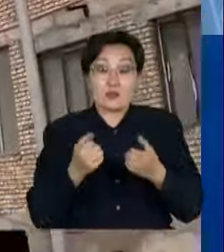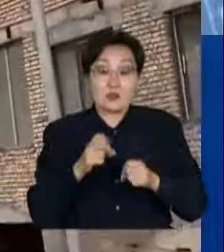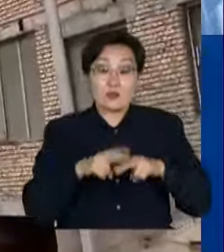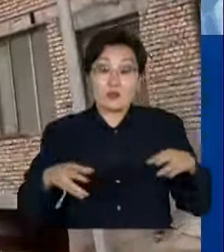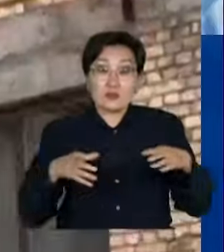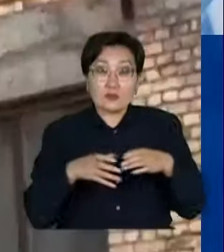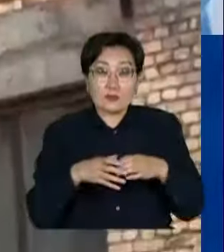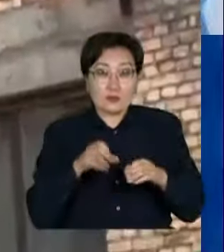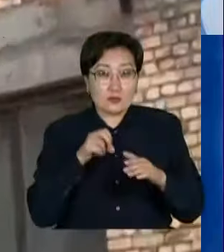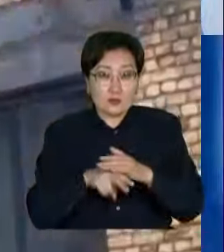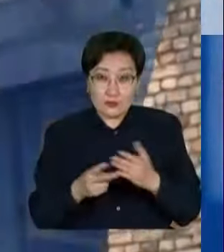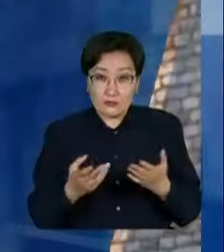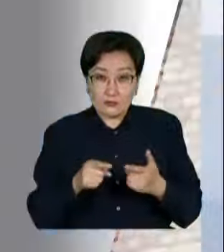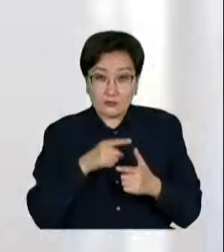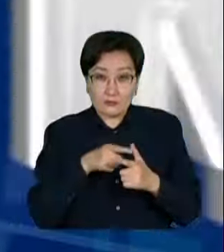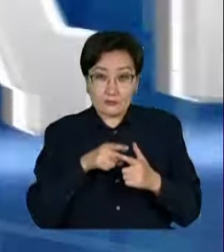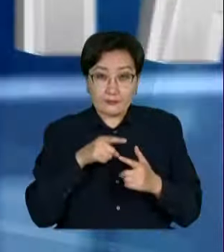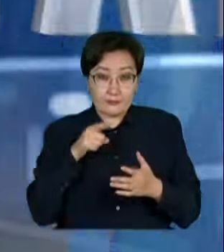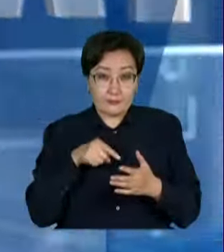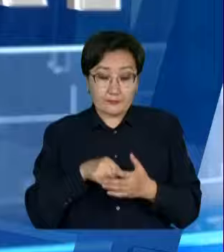мердігер ізін суытқан ба?